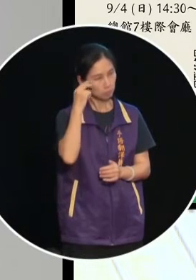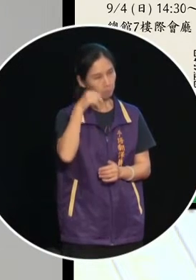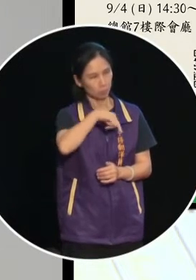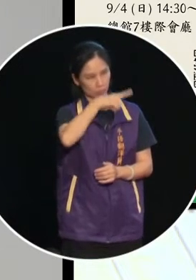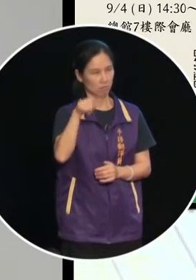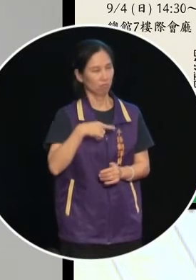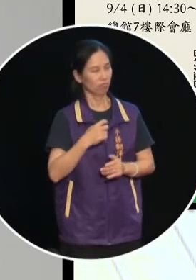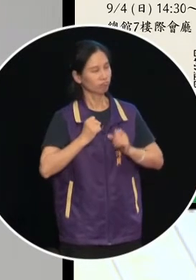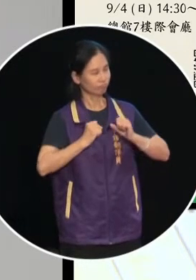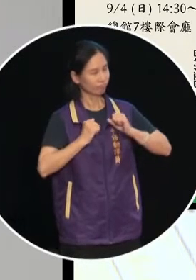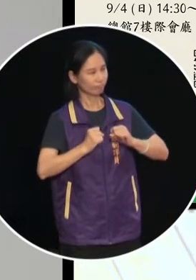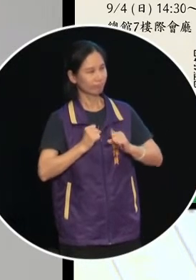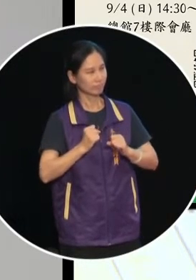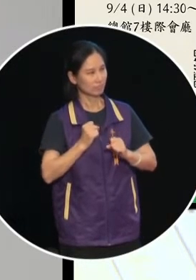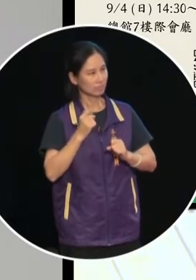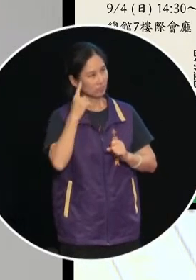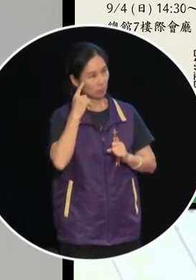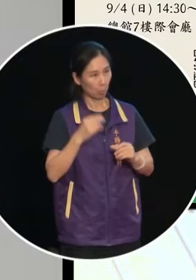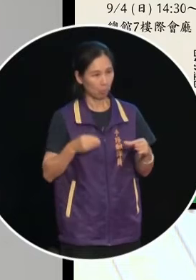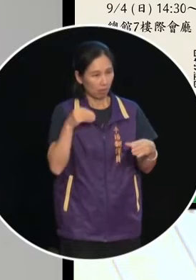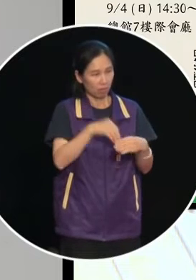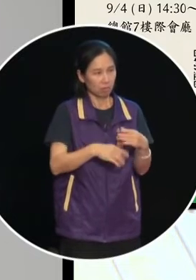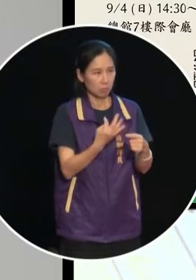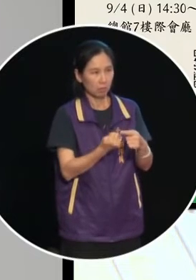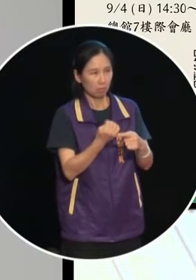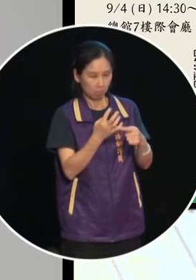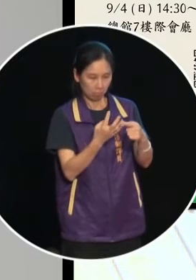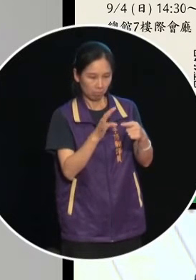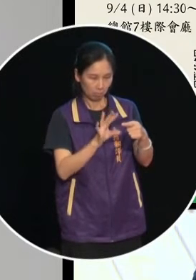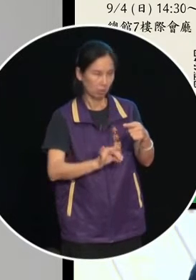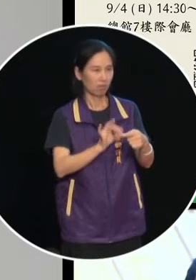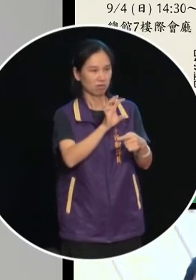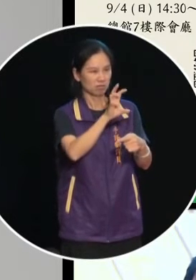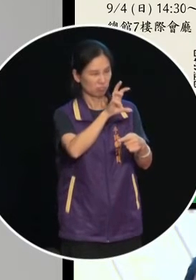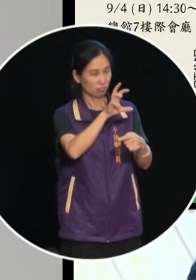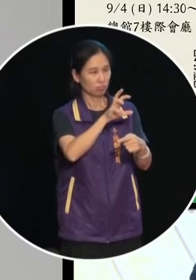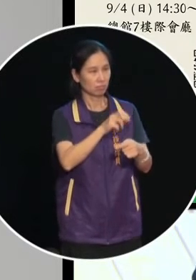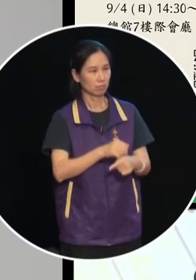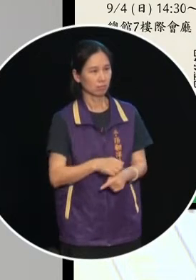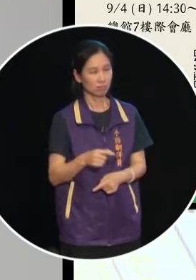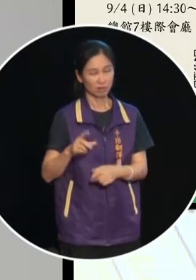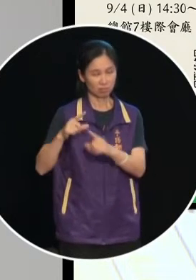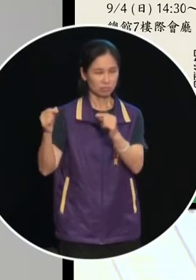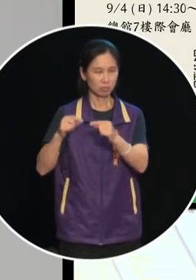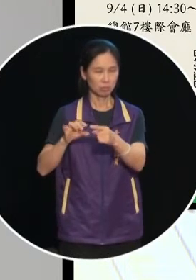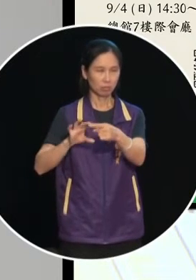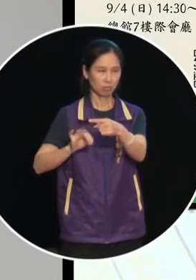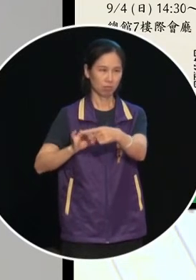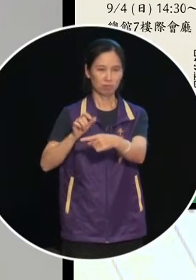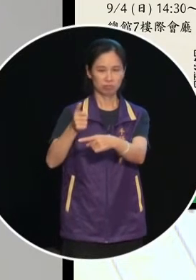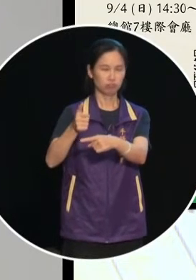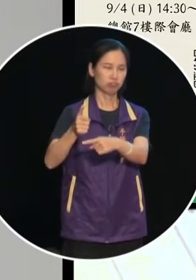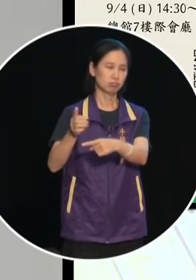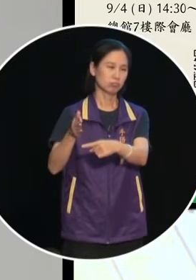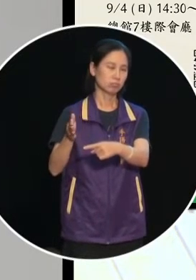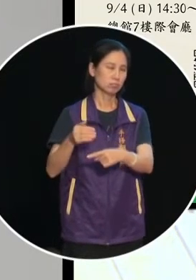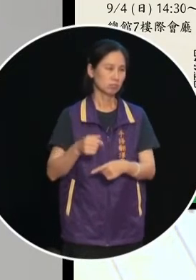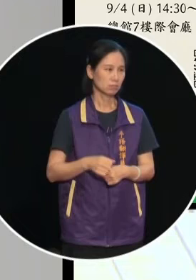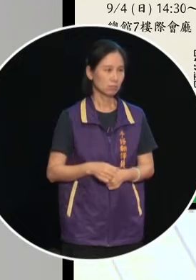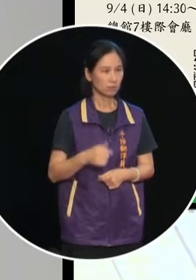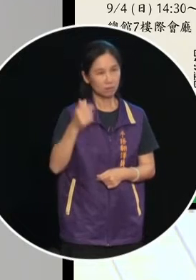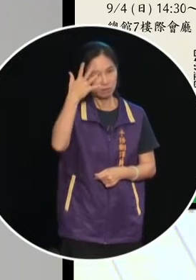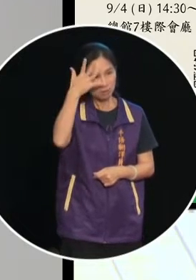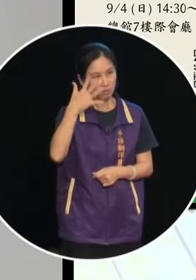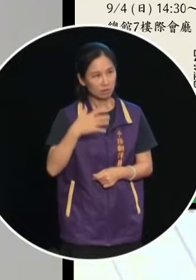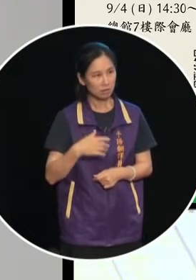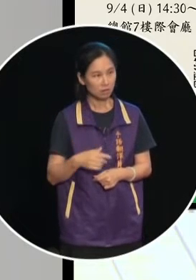为台湾投票率70%到80%，日本做选举50%投票率，而且年轻人就